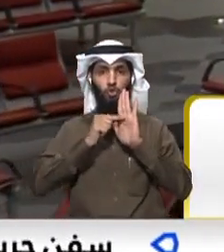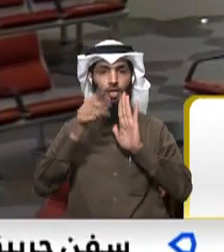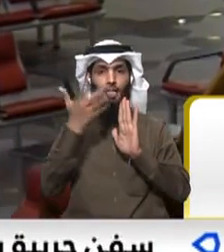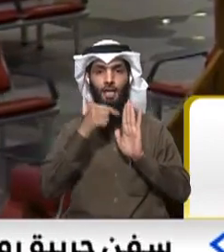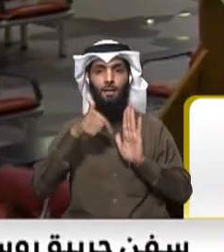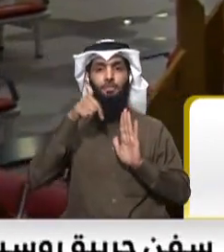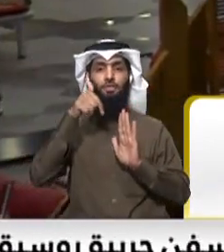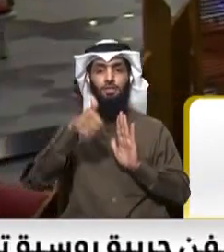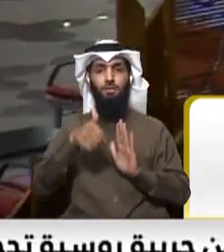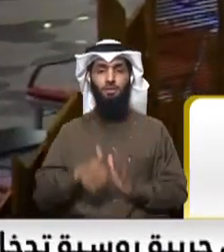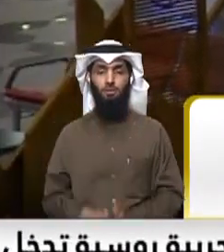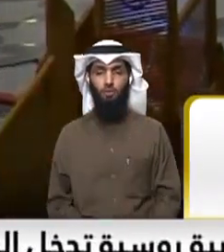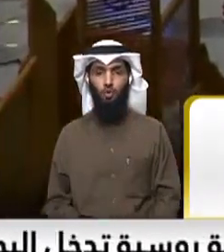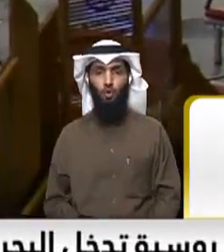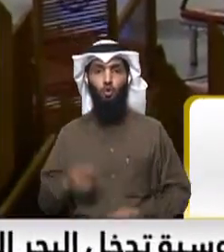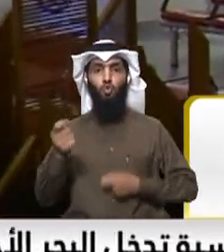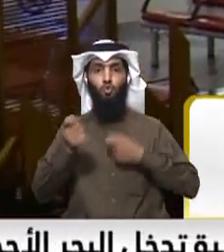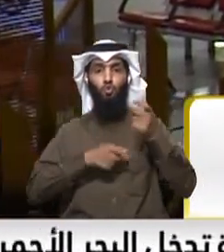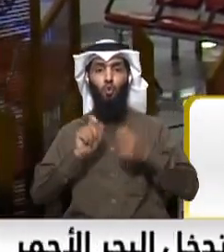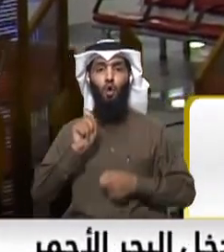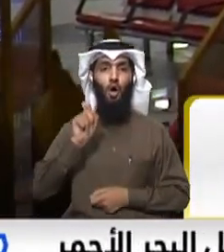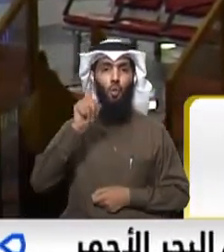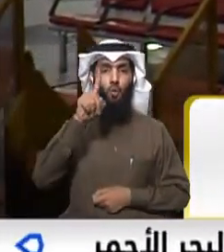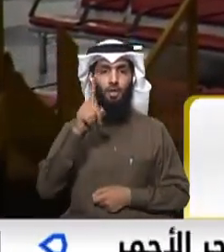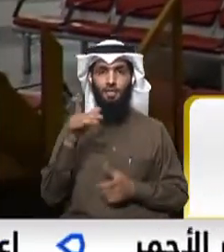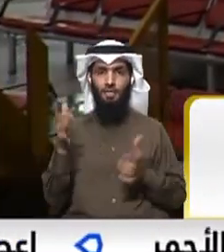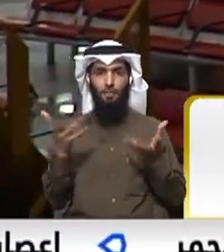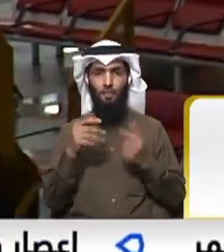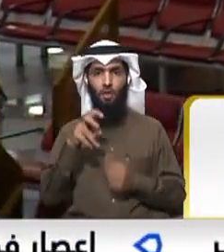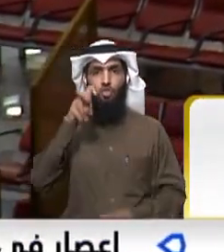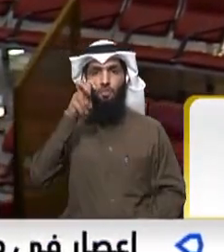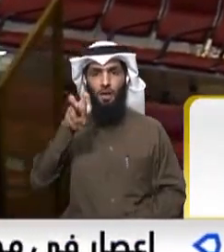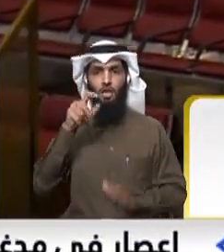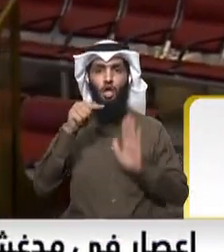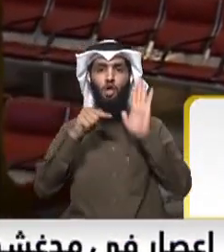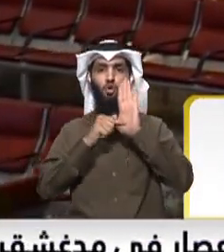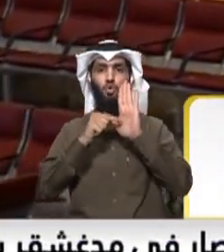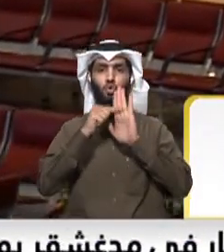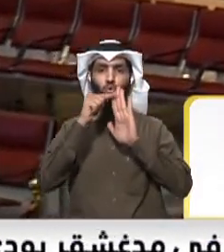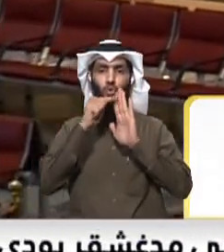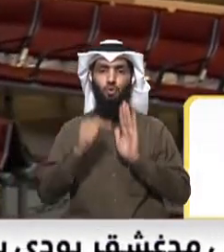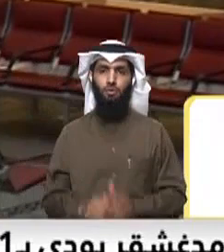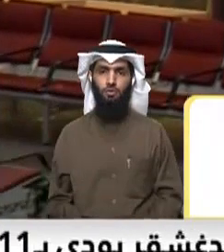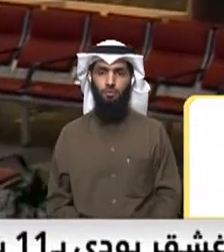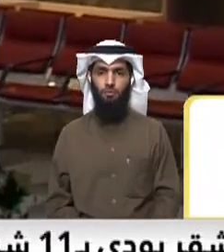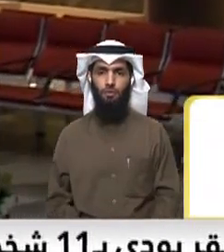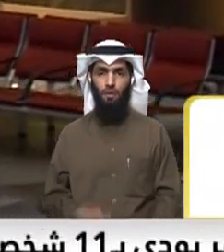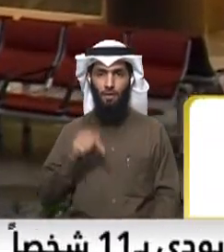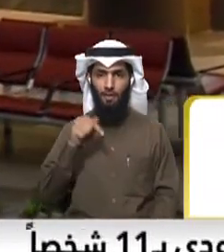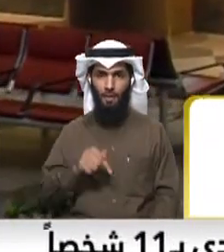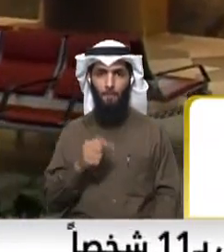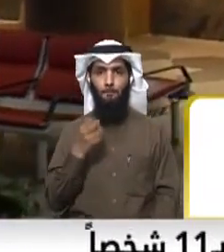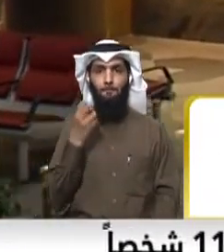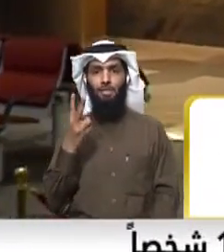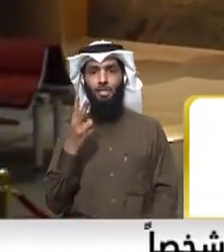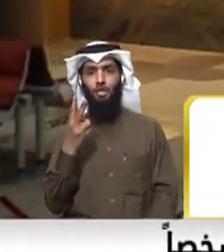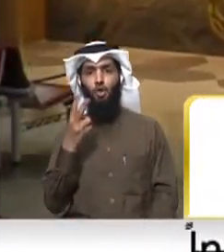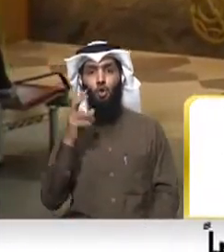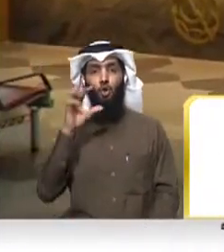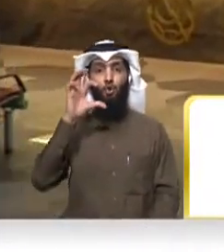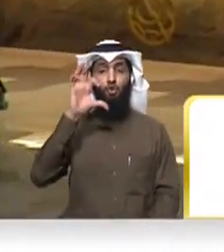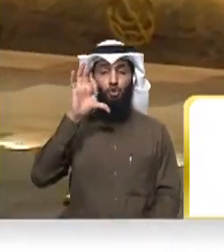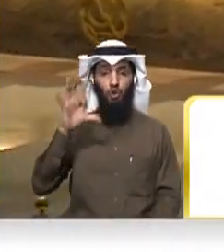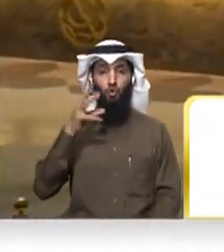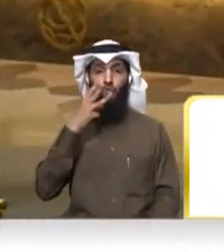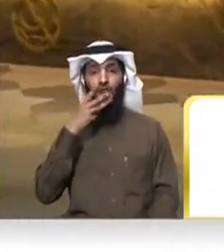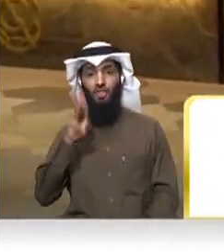عزز مؤشر السوق الأول رصده بما يقارب 8 نقاط. بلغت كمية الأسهم المتداولة 237